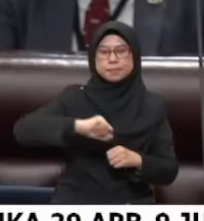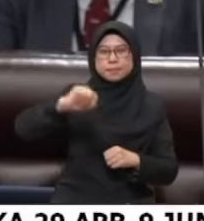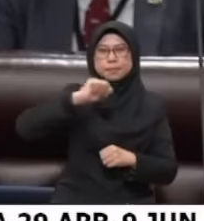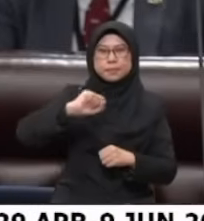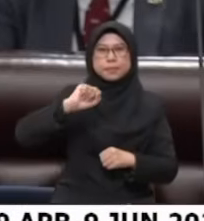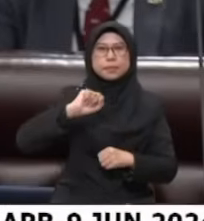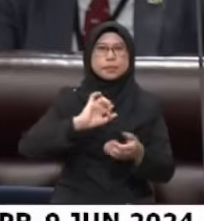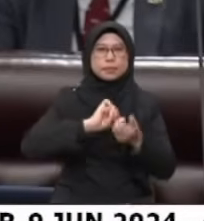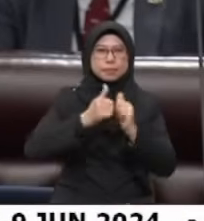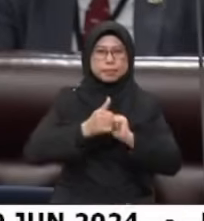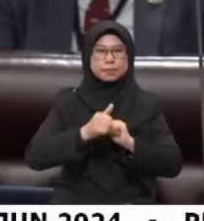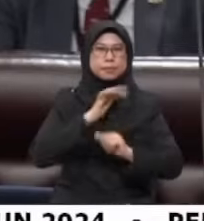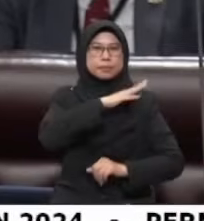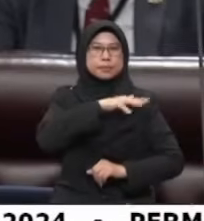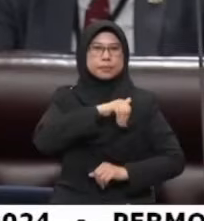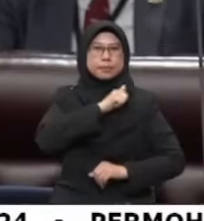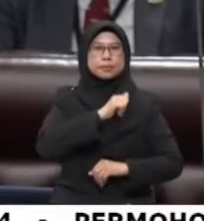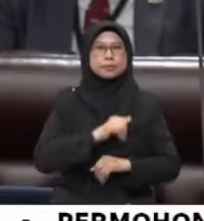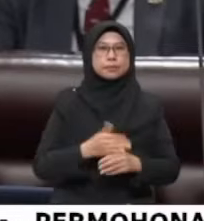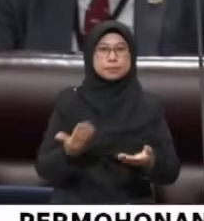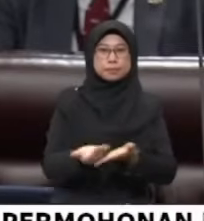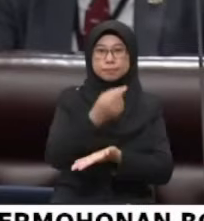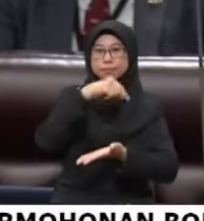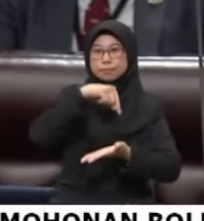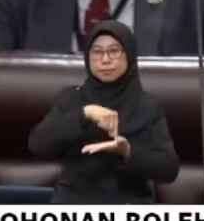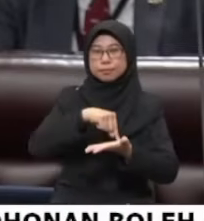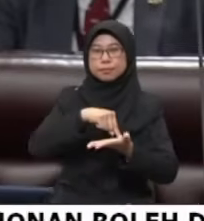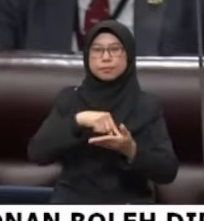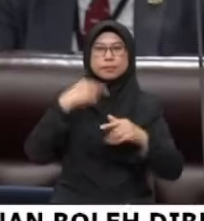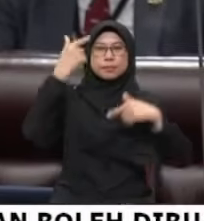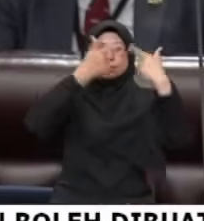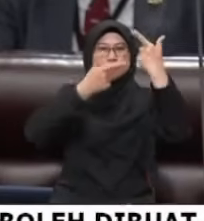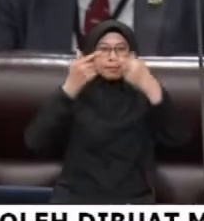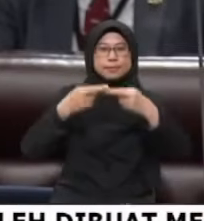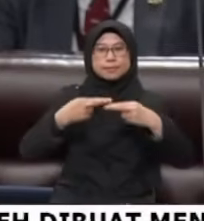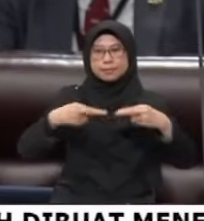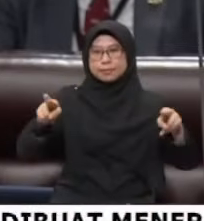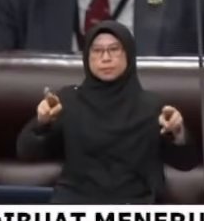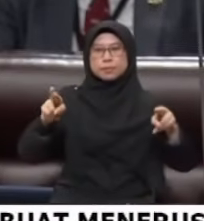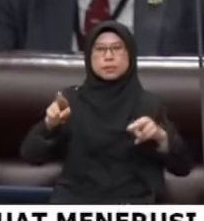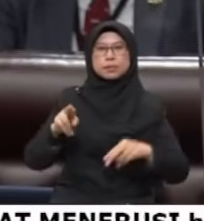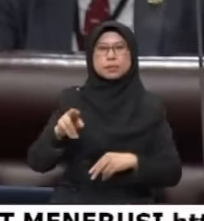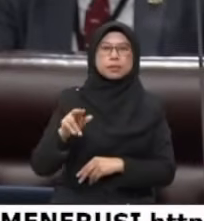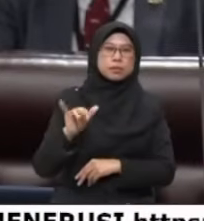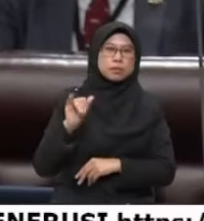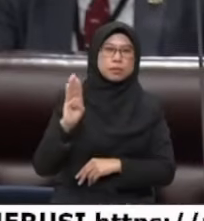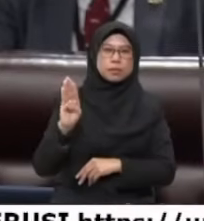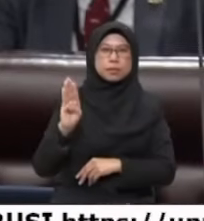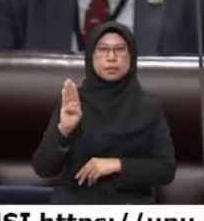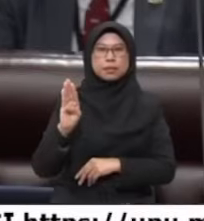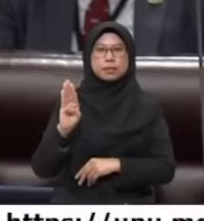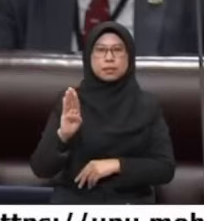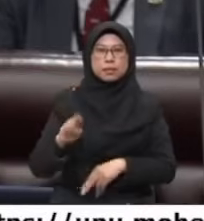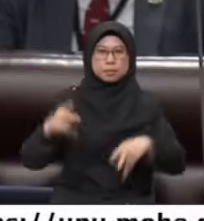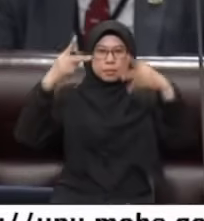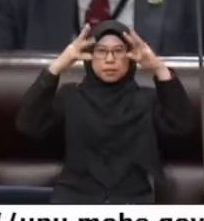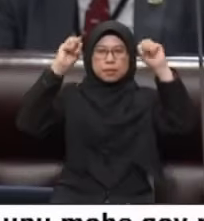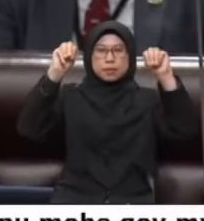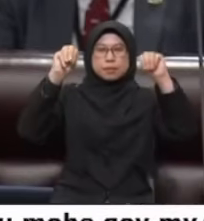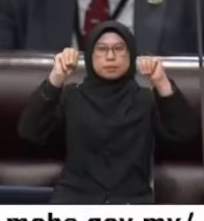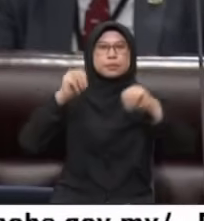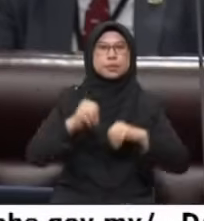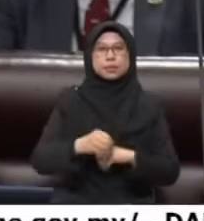Palestin ini baru-baru ini semasa lawatan Rasmi yang amat berhormat Perdana Menteri ke Jerman dari 10